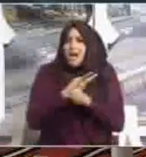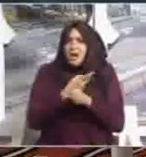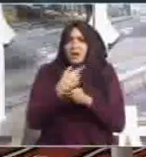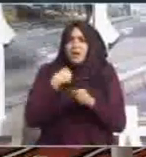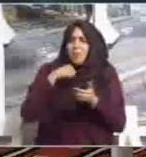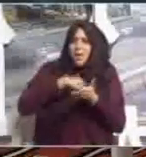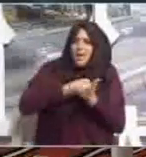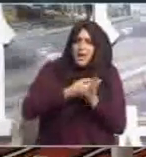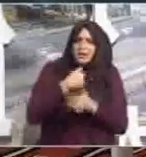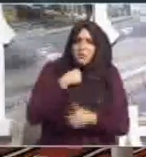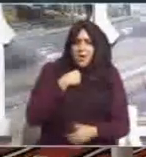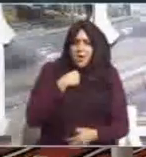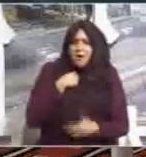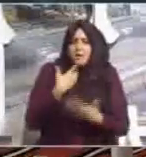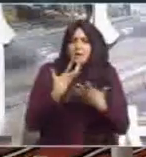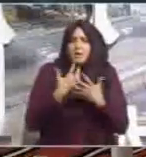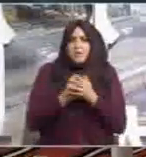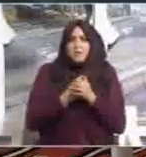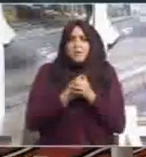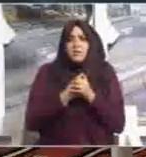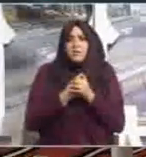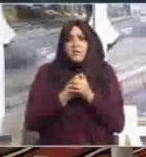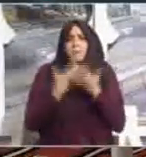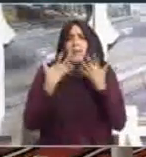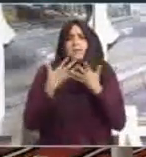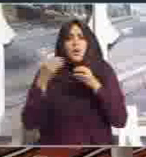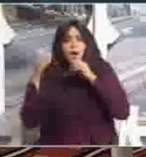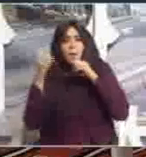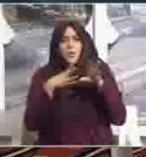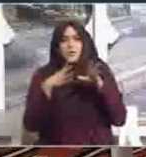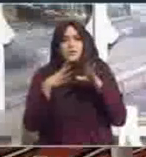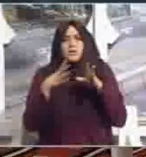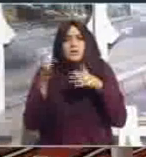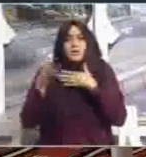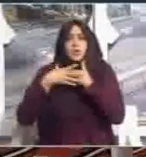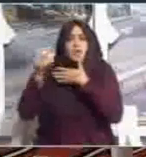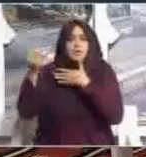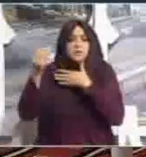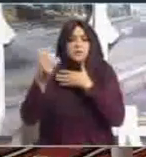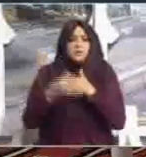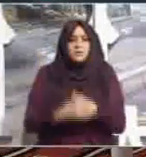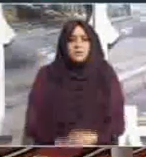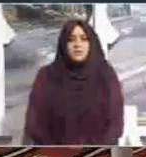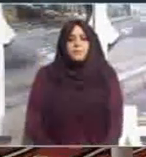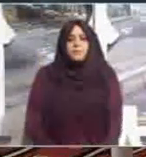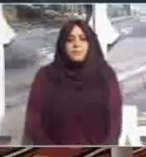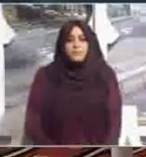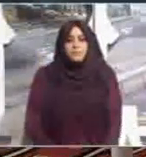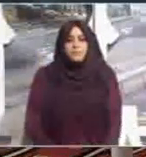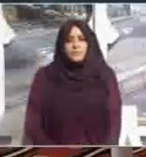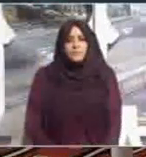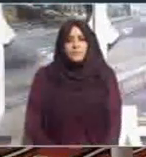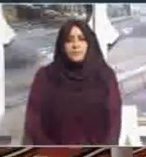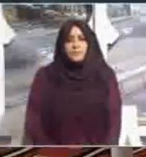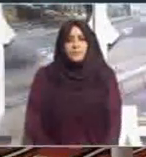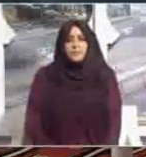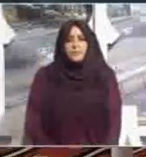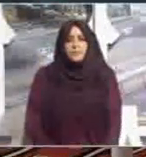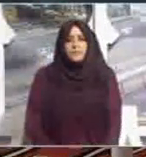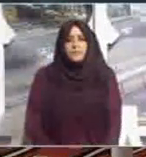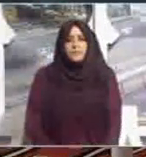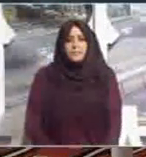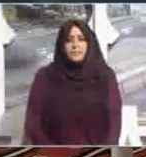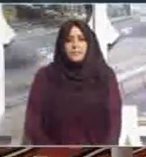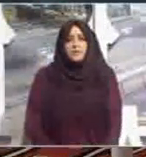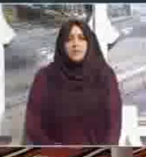يهيني ودرك خرج عليا روح عليا خلاص ثاني وحدي عايشه في الدار. كان معاك هو الدار. كان معاك في